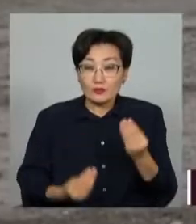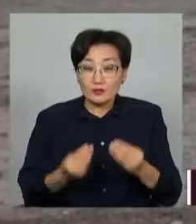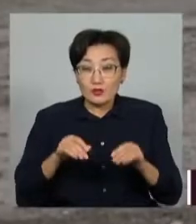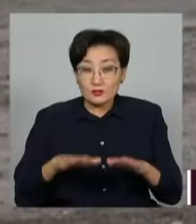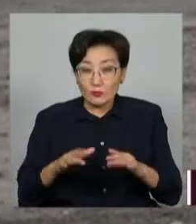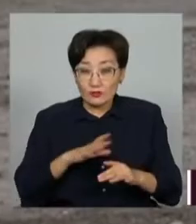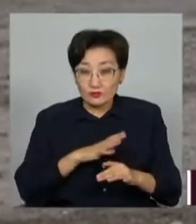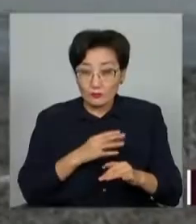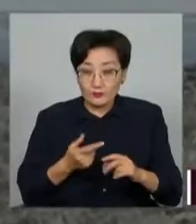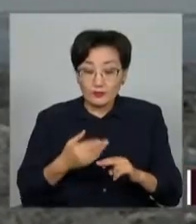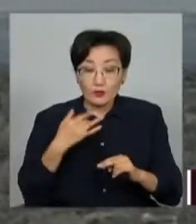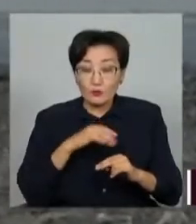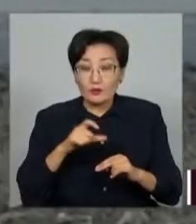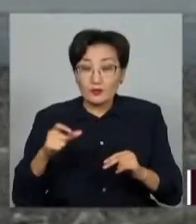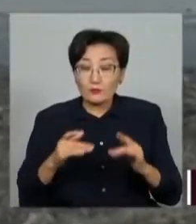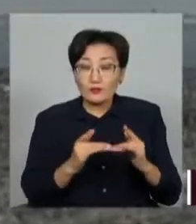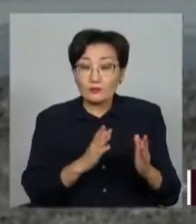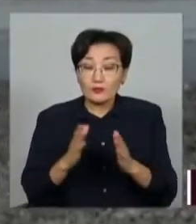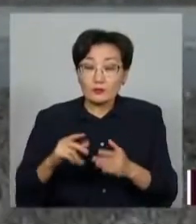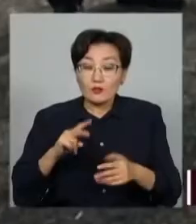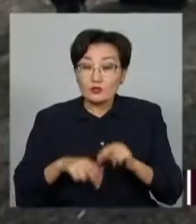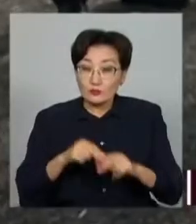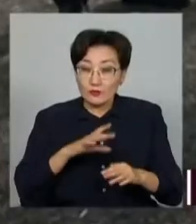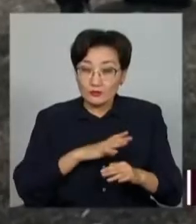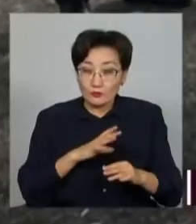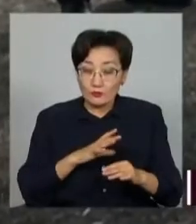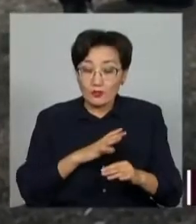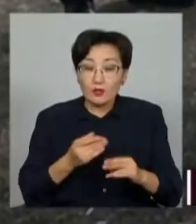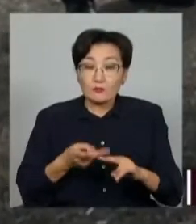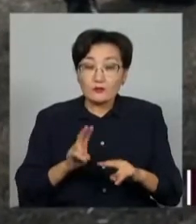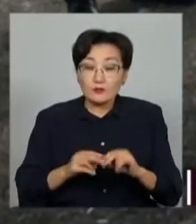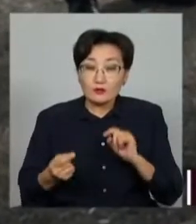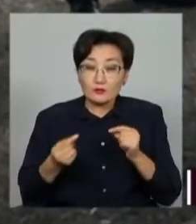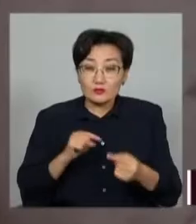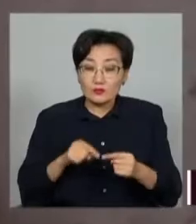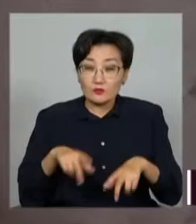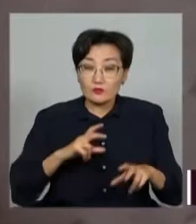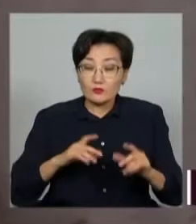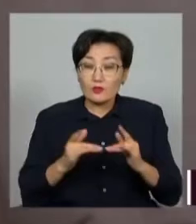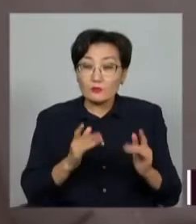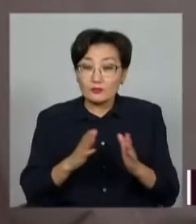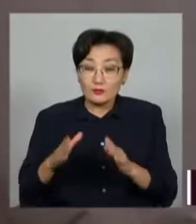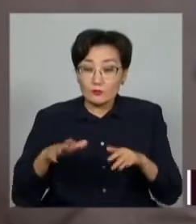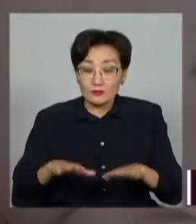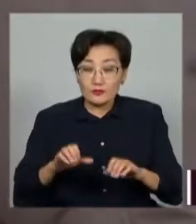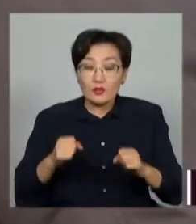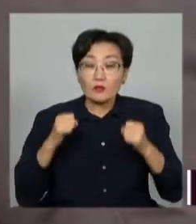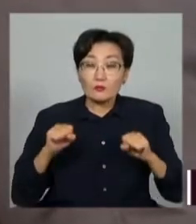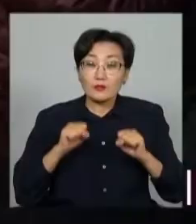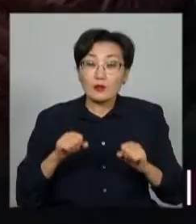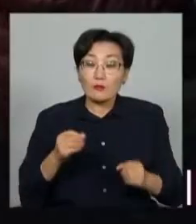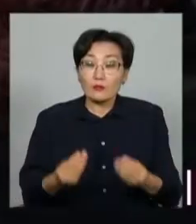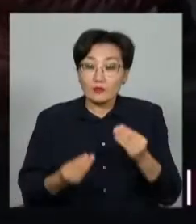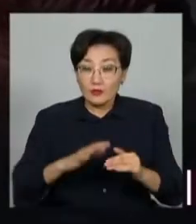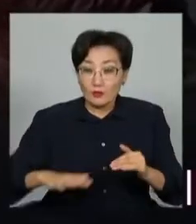жері болатын. Мұнда көп қабатты жатақхана салу жоспарланған еді. Алайда тұрғындар наразы болып, студенттер үй орнына спорт пен балалар алаңын